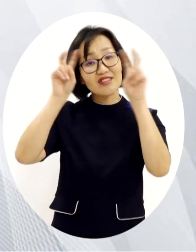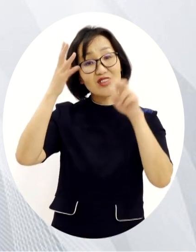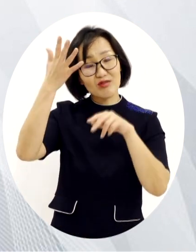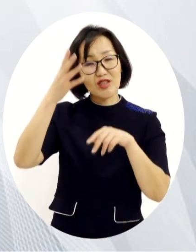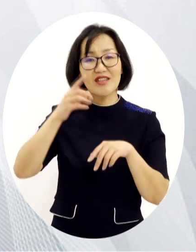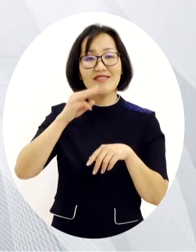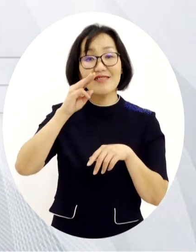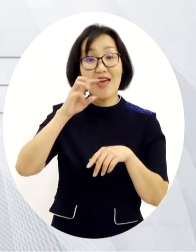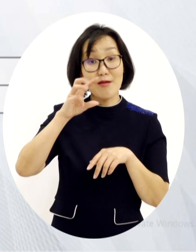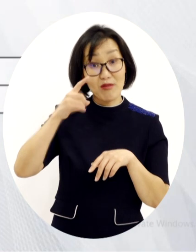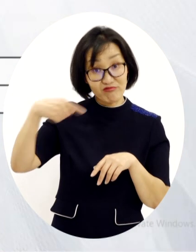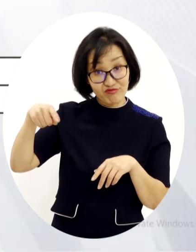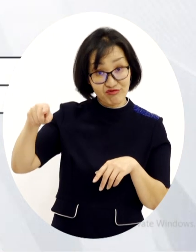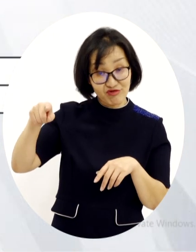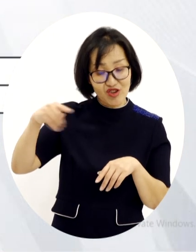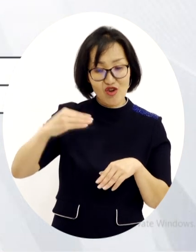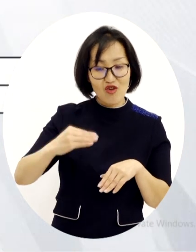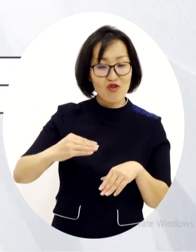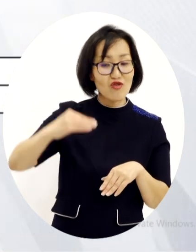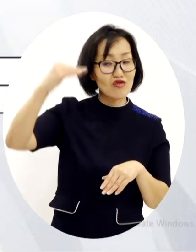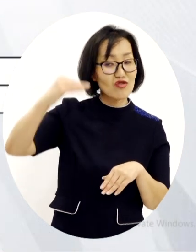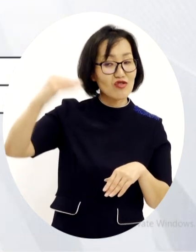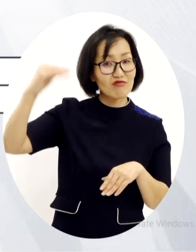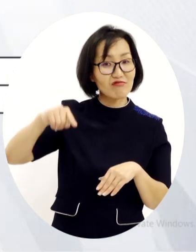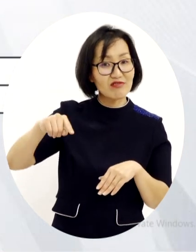хүснэгтэн мэдээлэл хэрэгтэй тийм ээ. Тэлмэнгийн